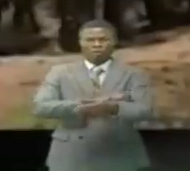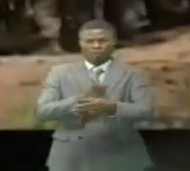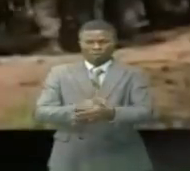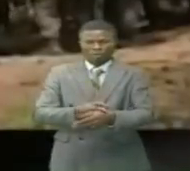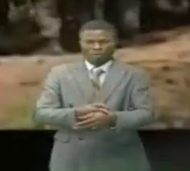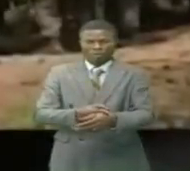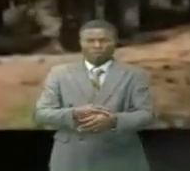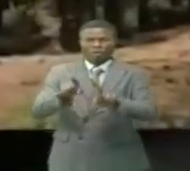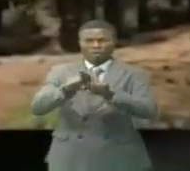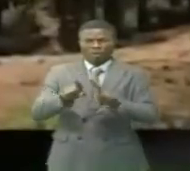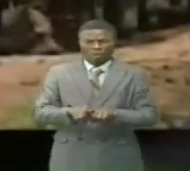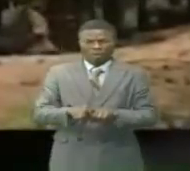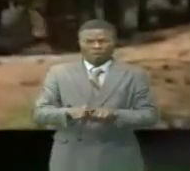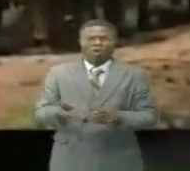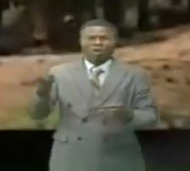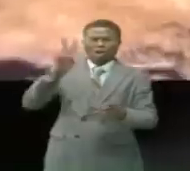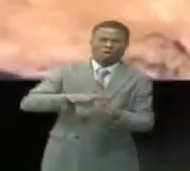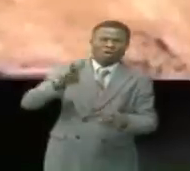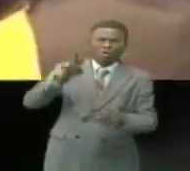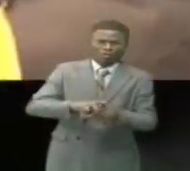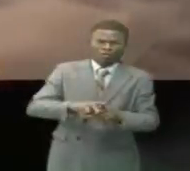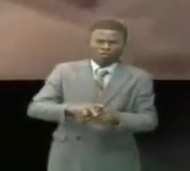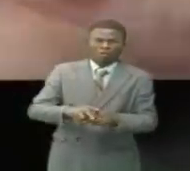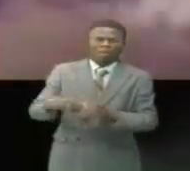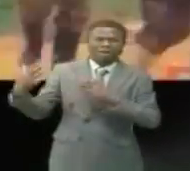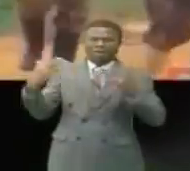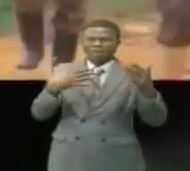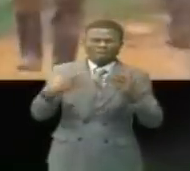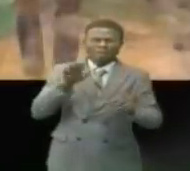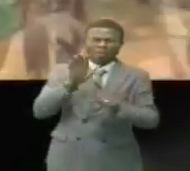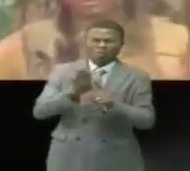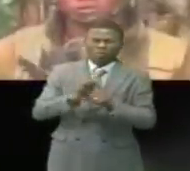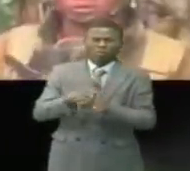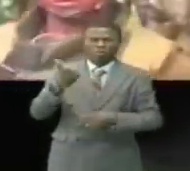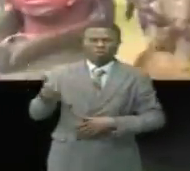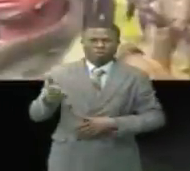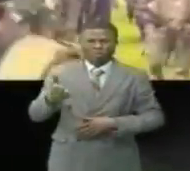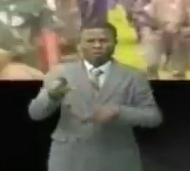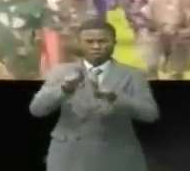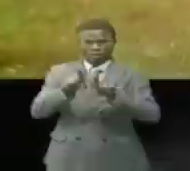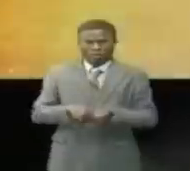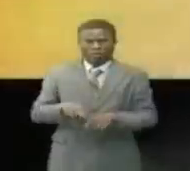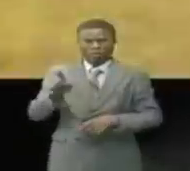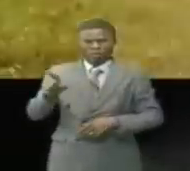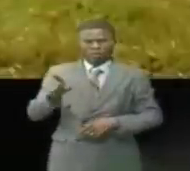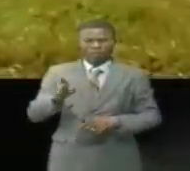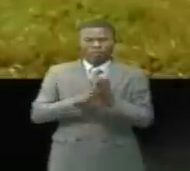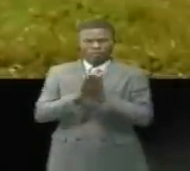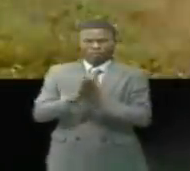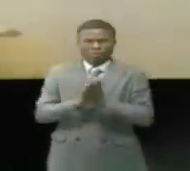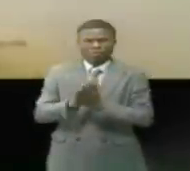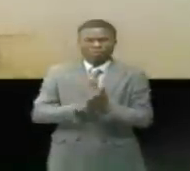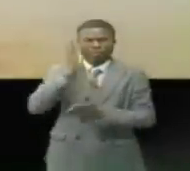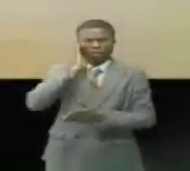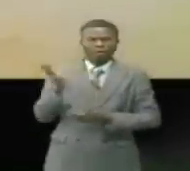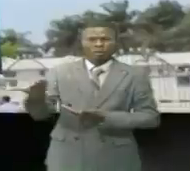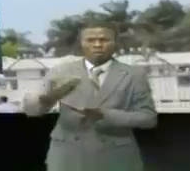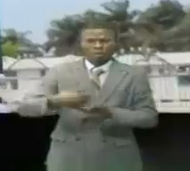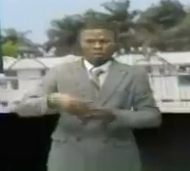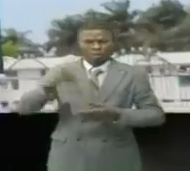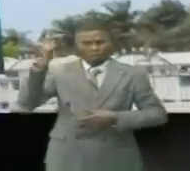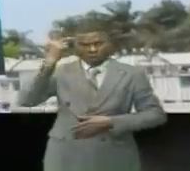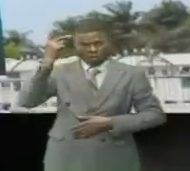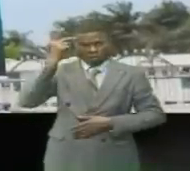en proie à des violences et aux exactions des groupes armés et par la même occasion lui souhaiter bon retour à